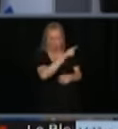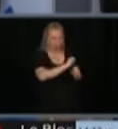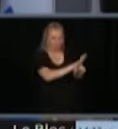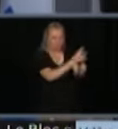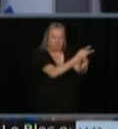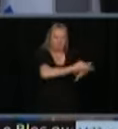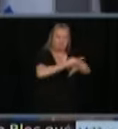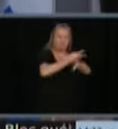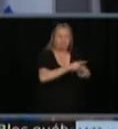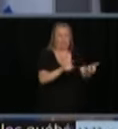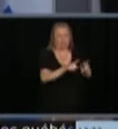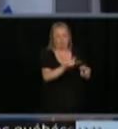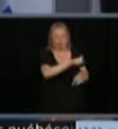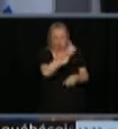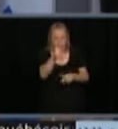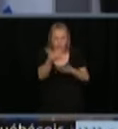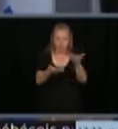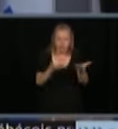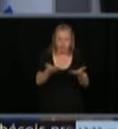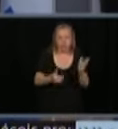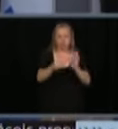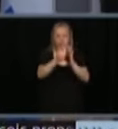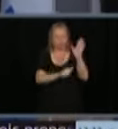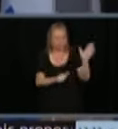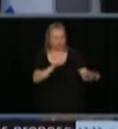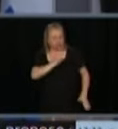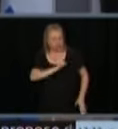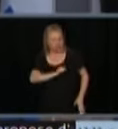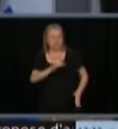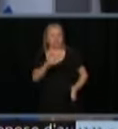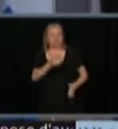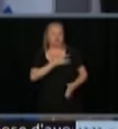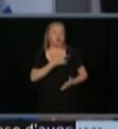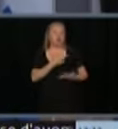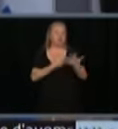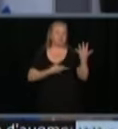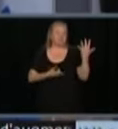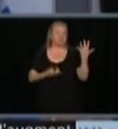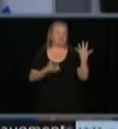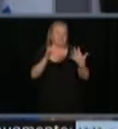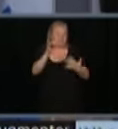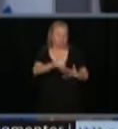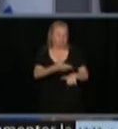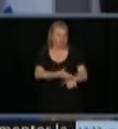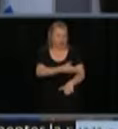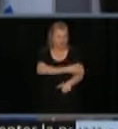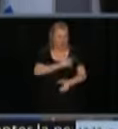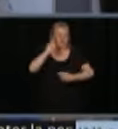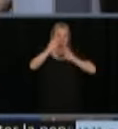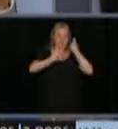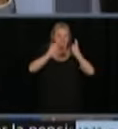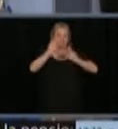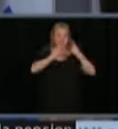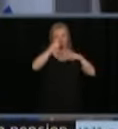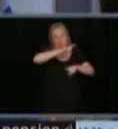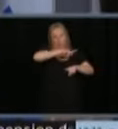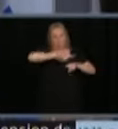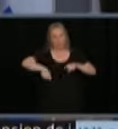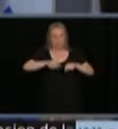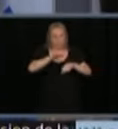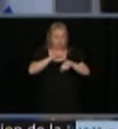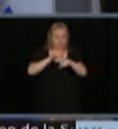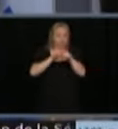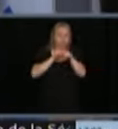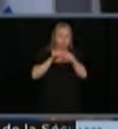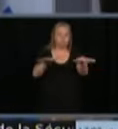les mesures pour éviter l'impact de cette transmission. Même s'il y a moins de gens, je te l'ai dit par rapport à antérieurement, il va en